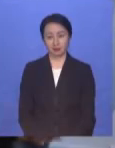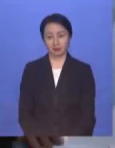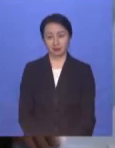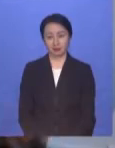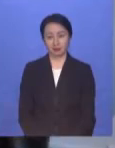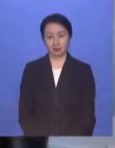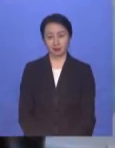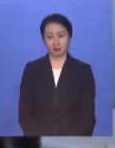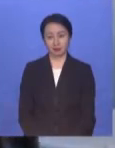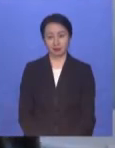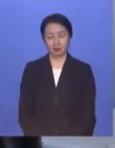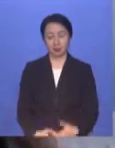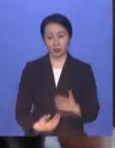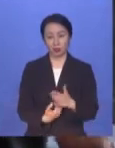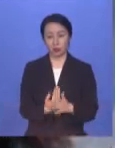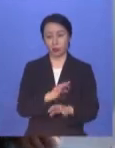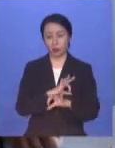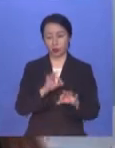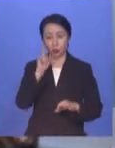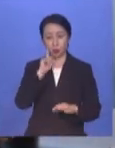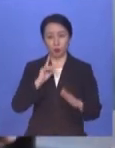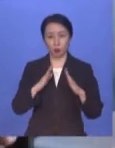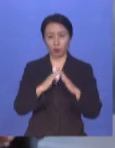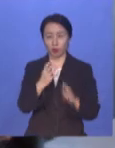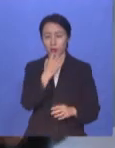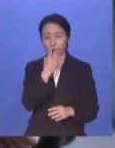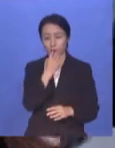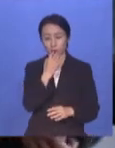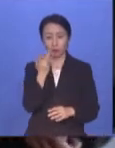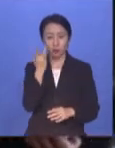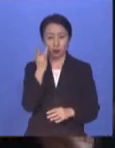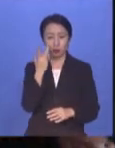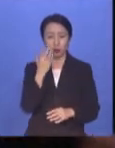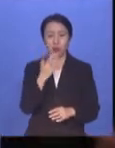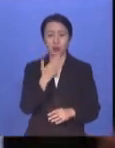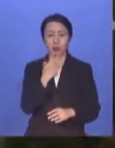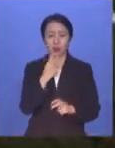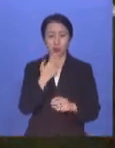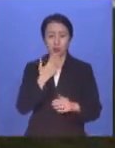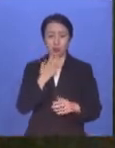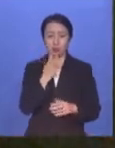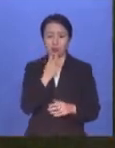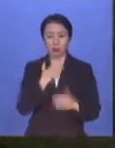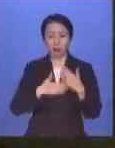Давайте, чтобы в этом доме всегда был уют, тепло, всегда детский смех.